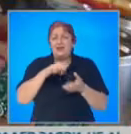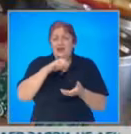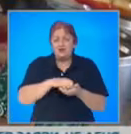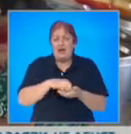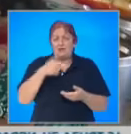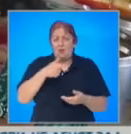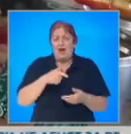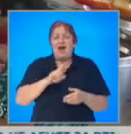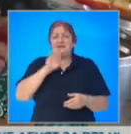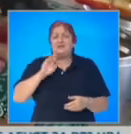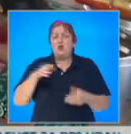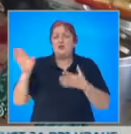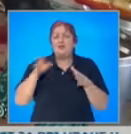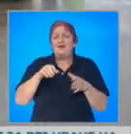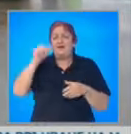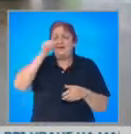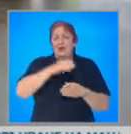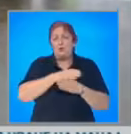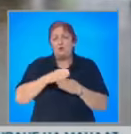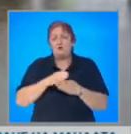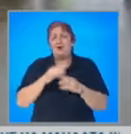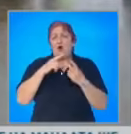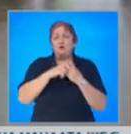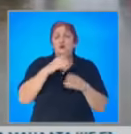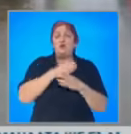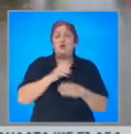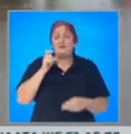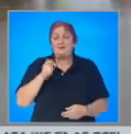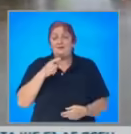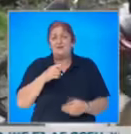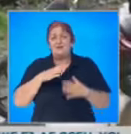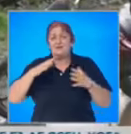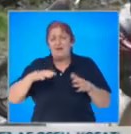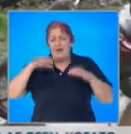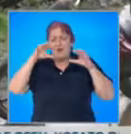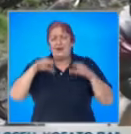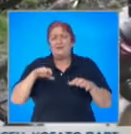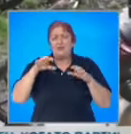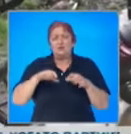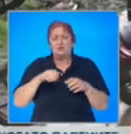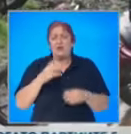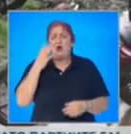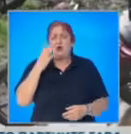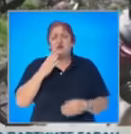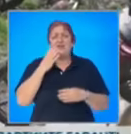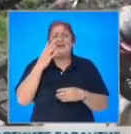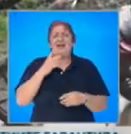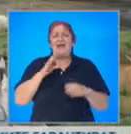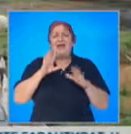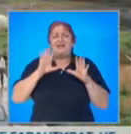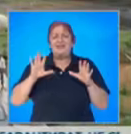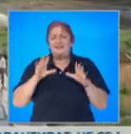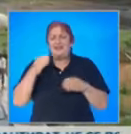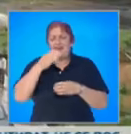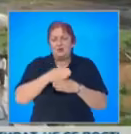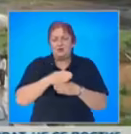Гоа. Сезонът на мусоните в Индия продължава от юни до септември. Това са най-обилните дъждове от 4 десетилетия.